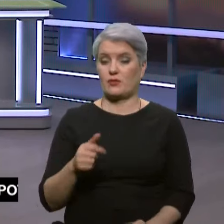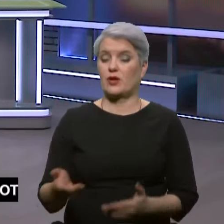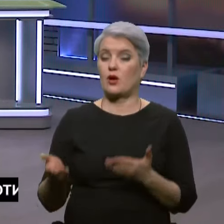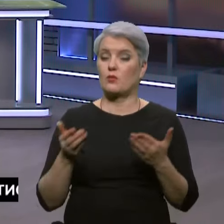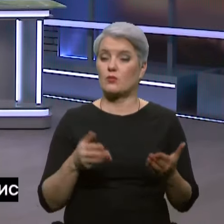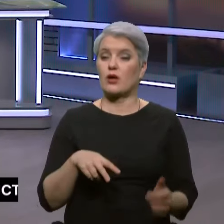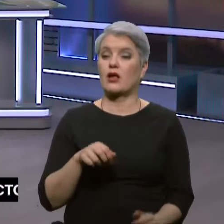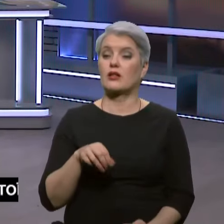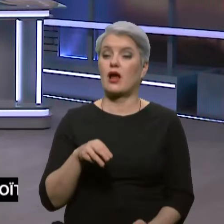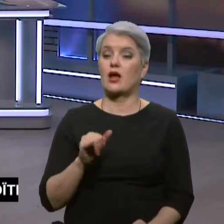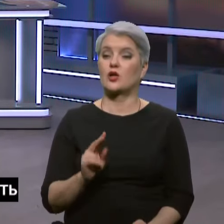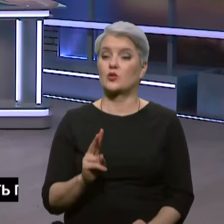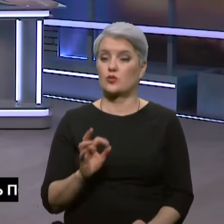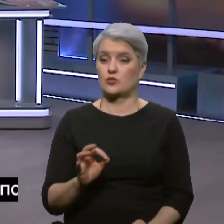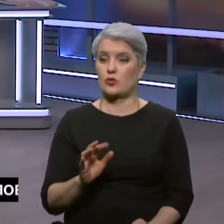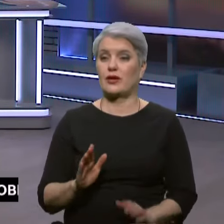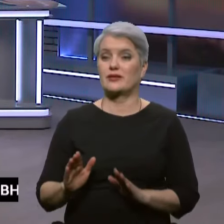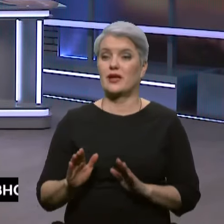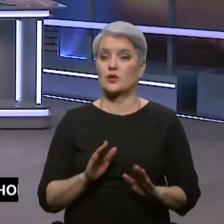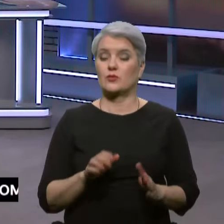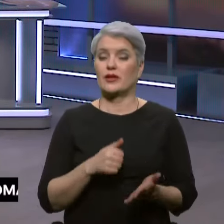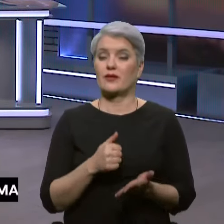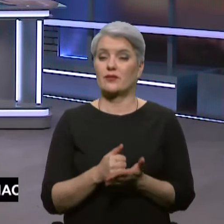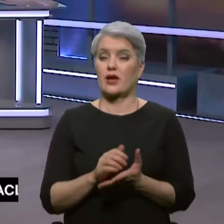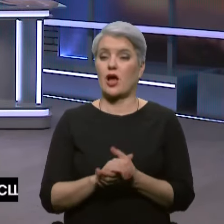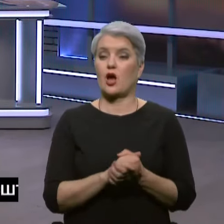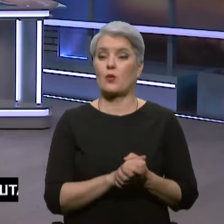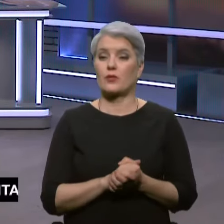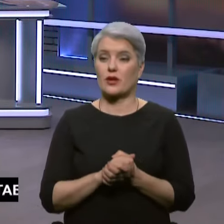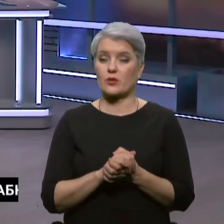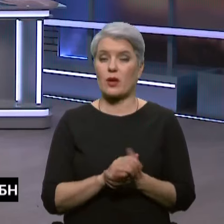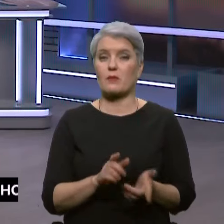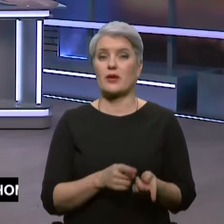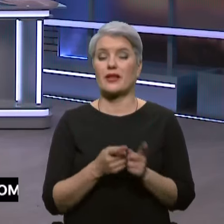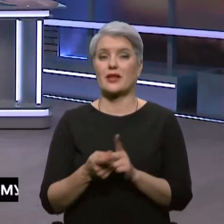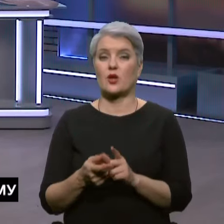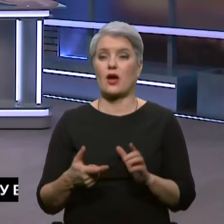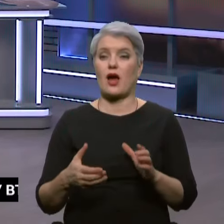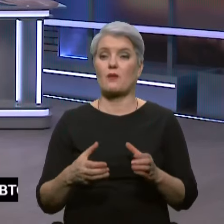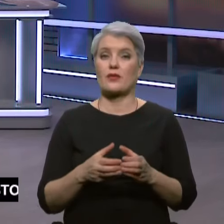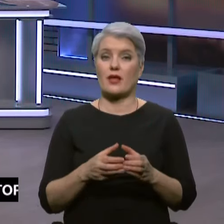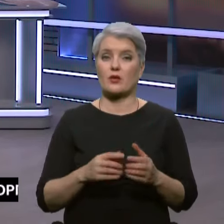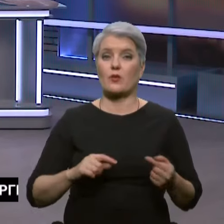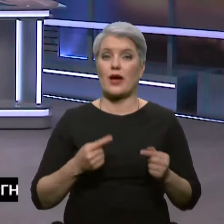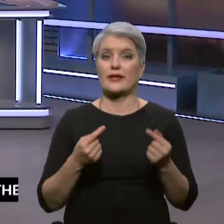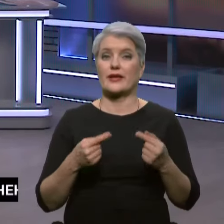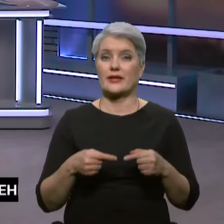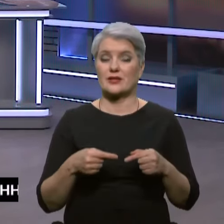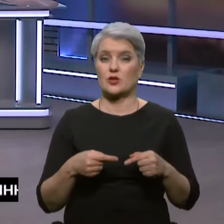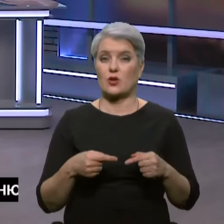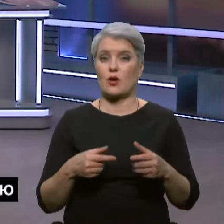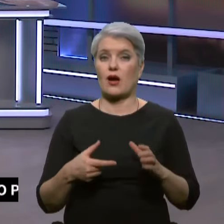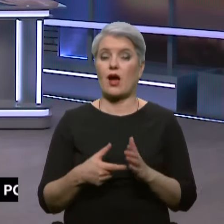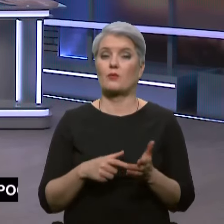Долучаємо Павла Латушка, це заступник керівника об'єднаного перехідного кабінету Народного антикризового управління Білорусі. Пане